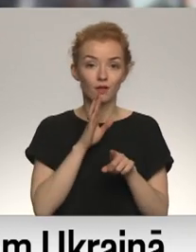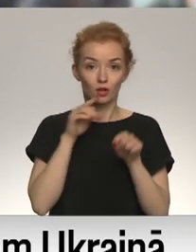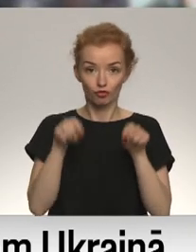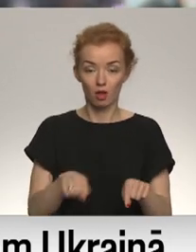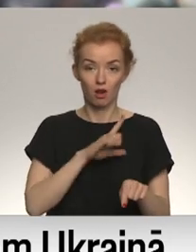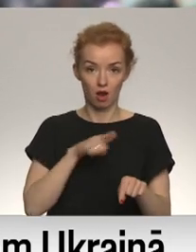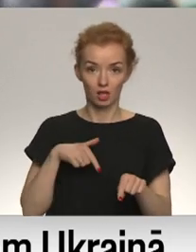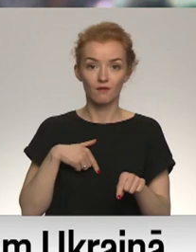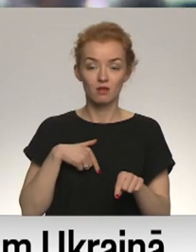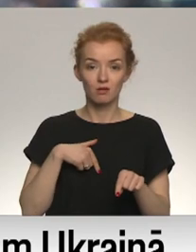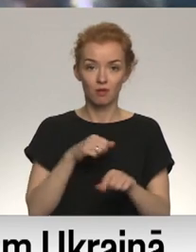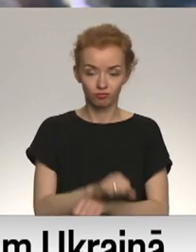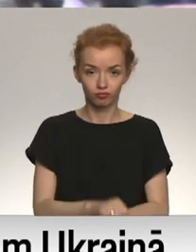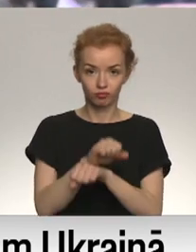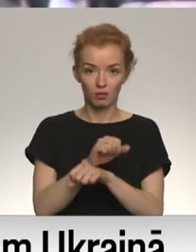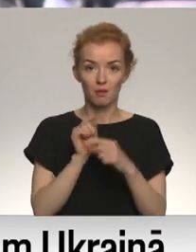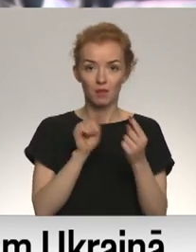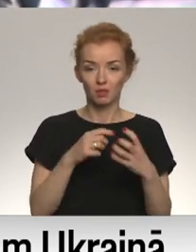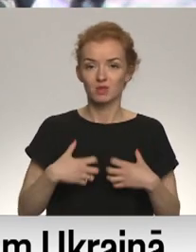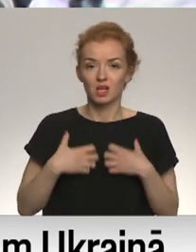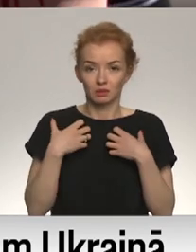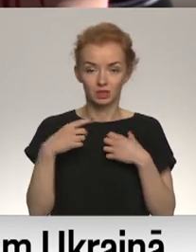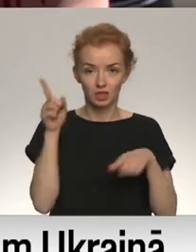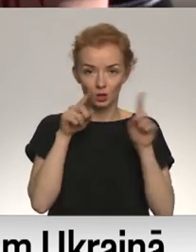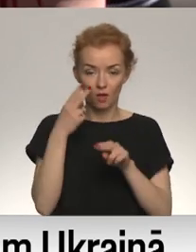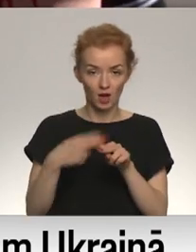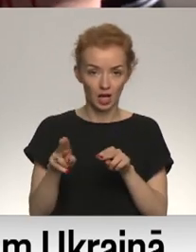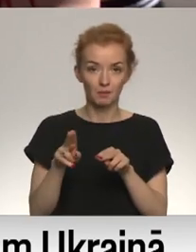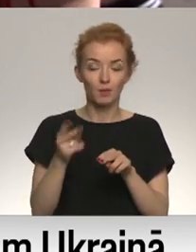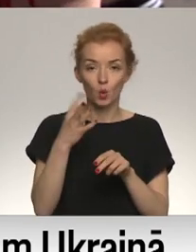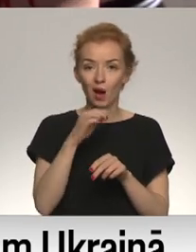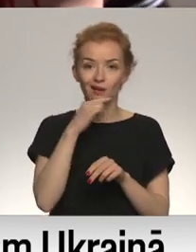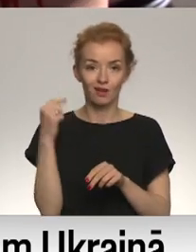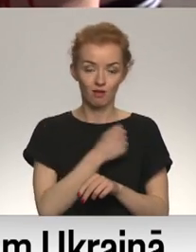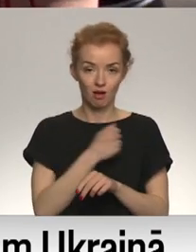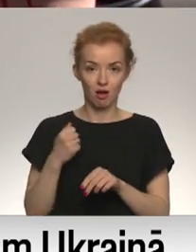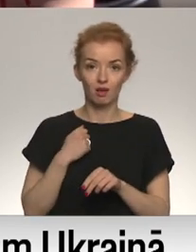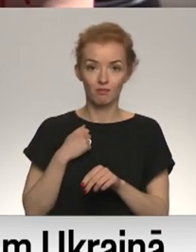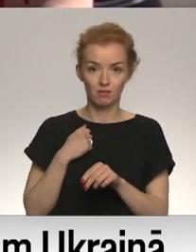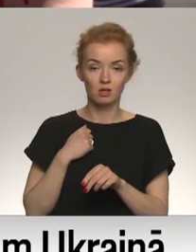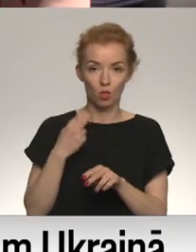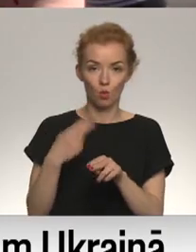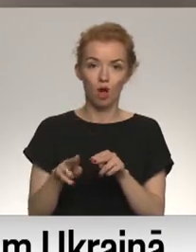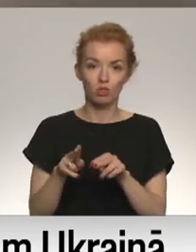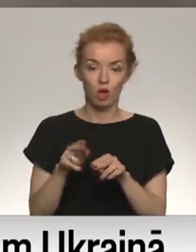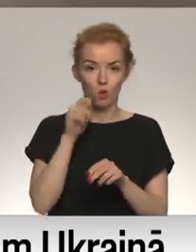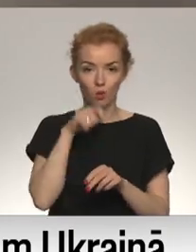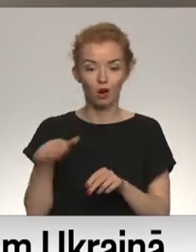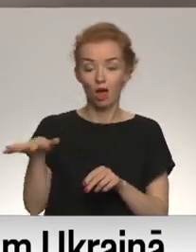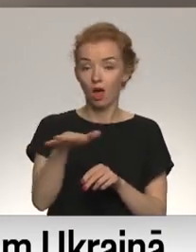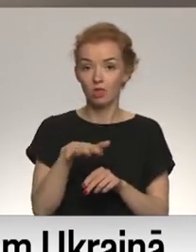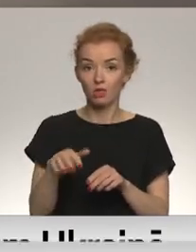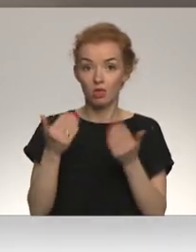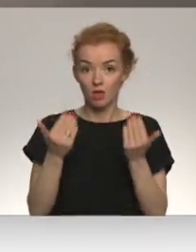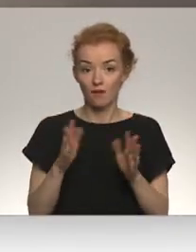šodien vērsa uzmanību šaušalīgajai seksuālajai vardarbībai, ko Krievu karaspēks pastrādā Ukrainā. Kā varam